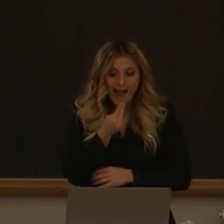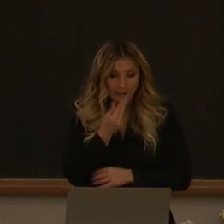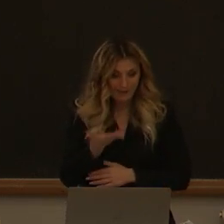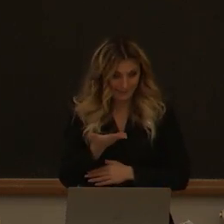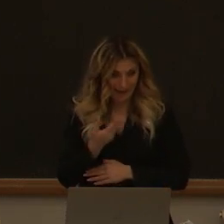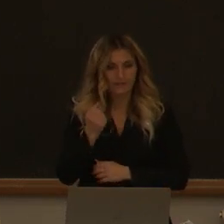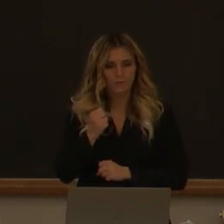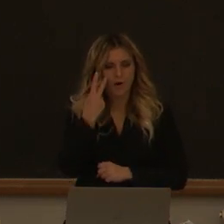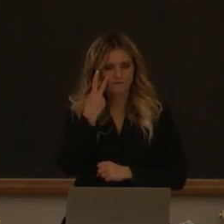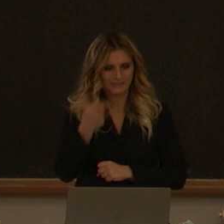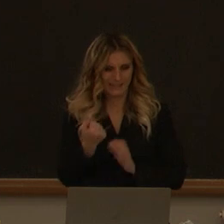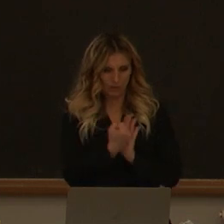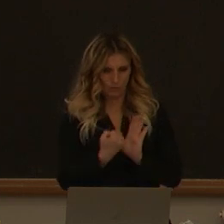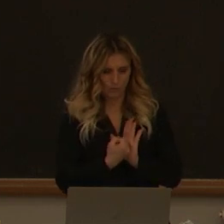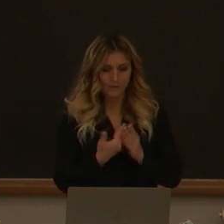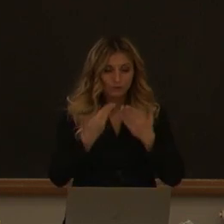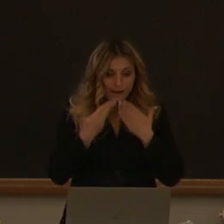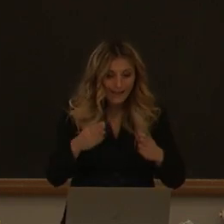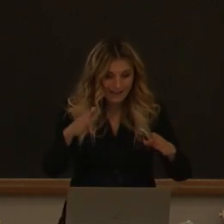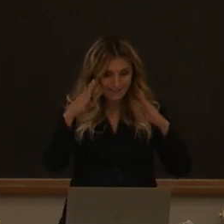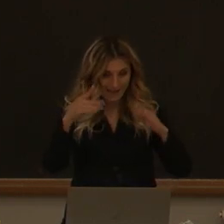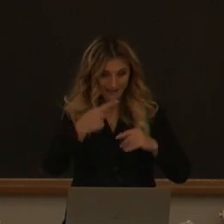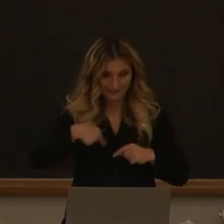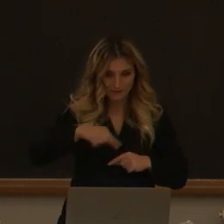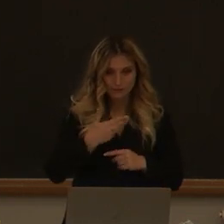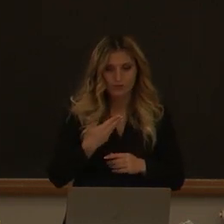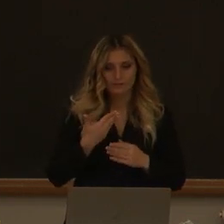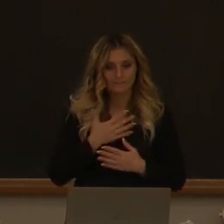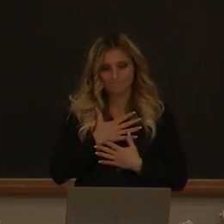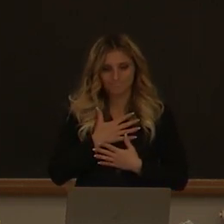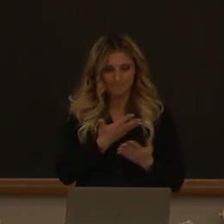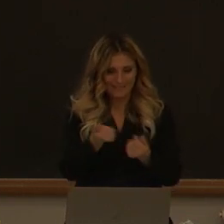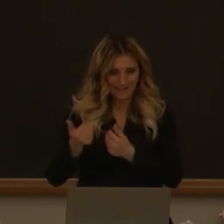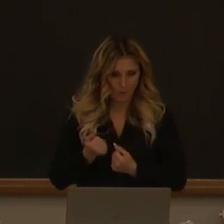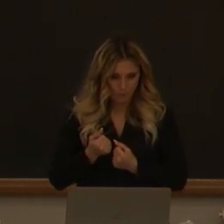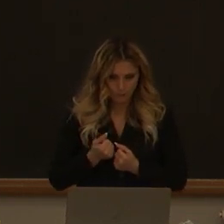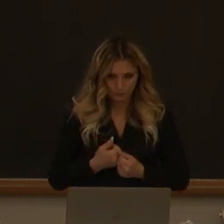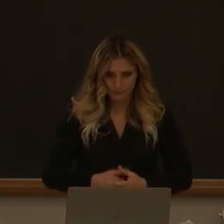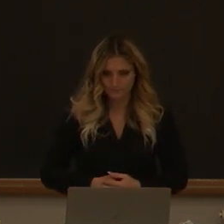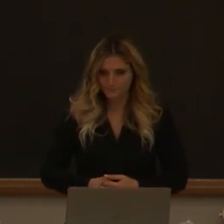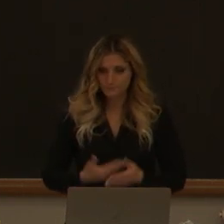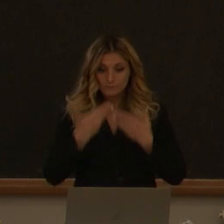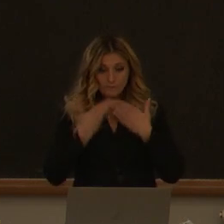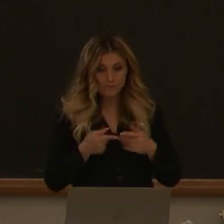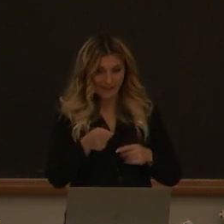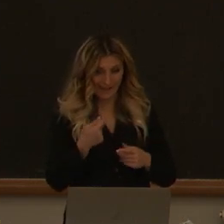Grazie ancora per l'attenzione e un caro saluto. Grazie al Presidente